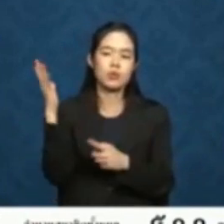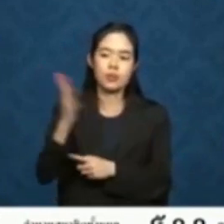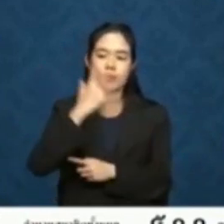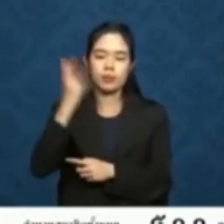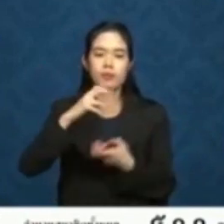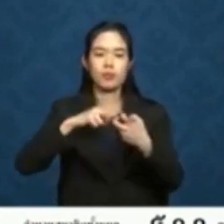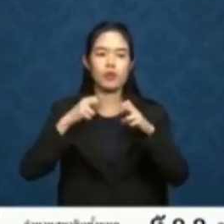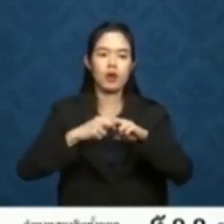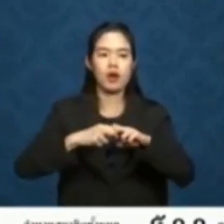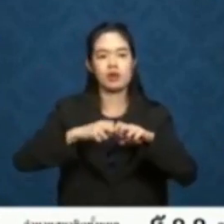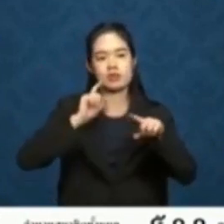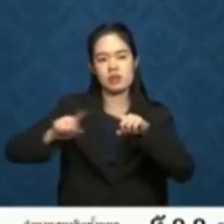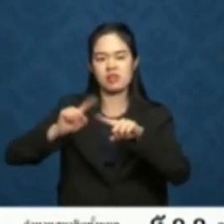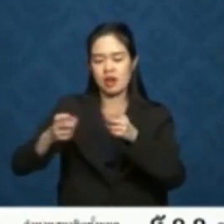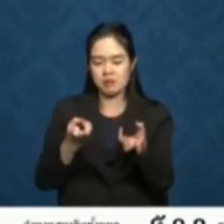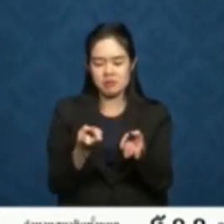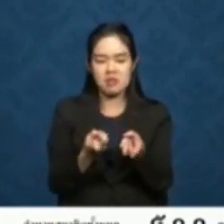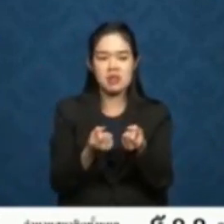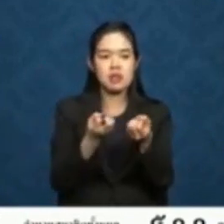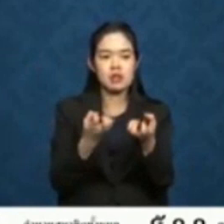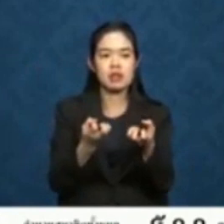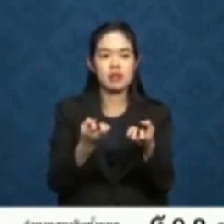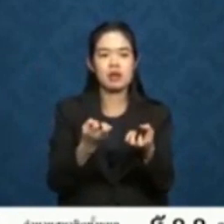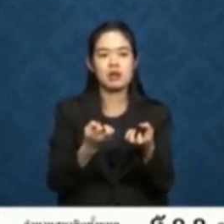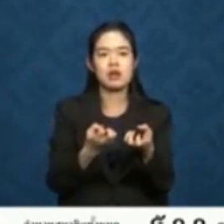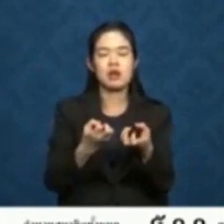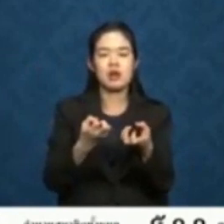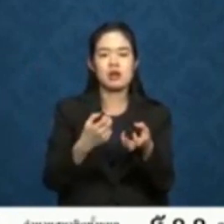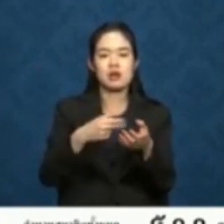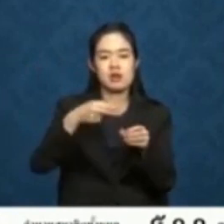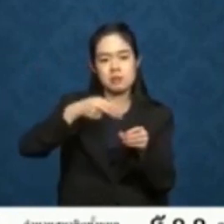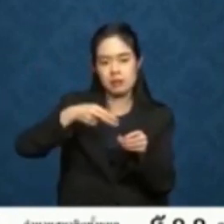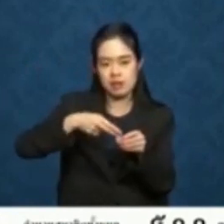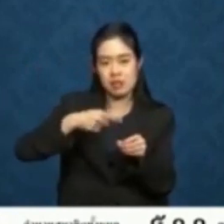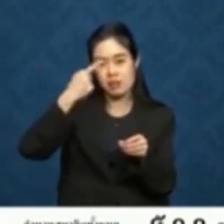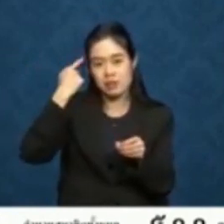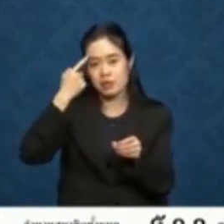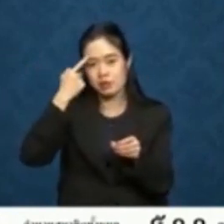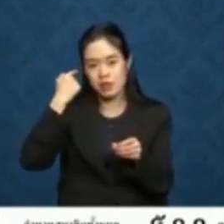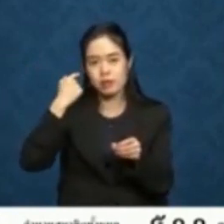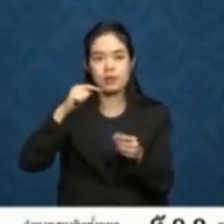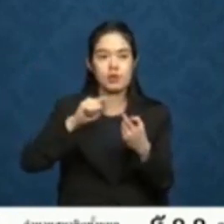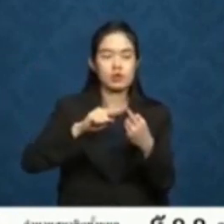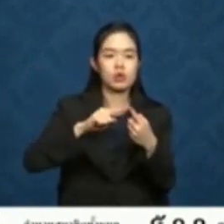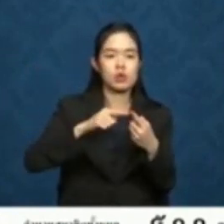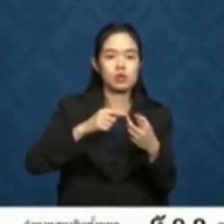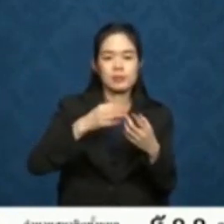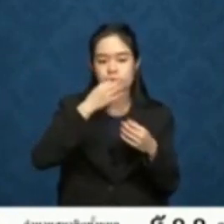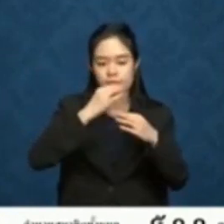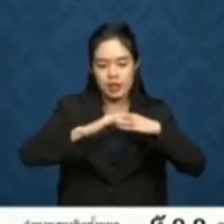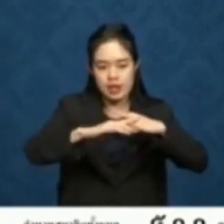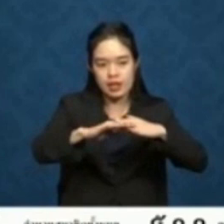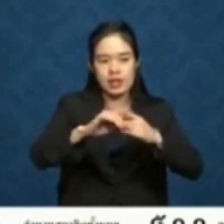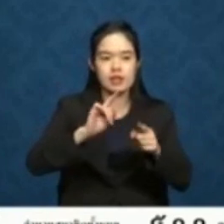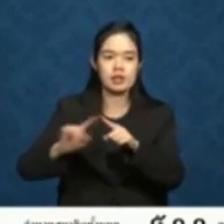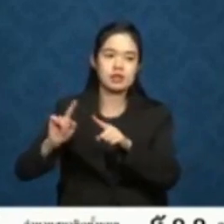ก้อนน้ำมันดินครับหรือที่เรียกว่าทาบอลพัดขึ้นหาดเป็นจำนวนมากตลอดแนวชายหาดตั้งแต่หาดสวนสนหาดแม่ลำพึงหาดปากน้